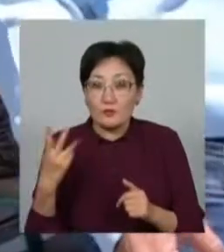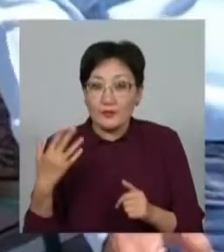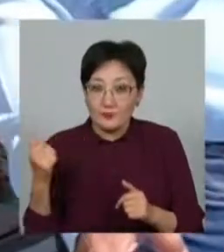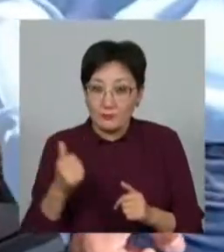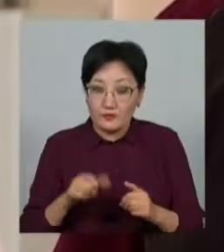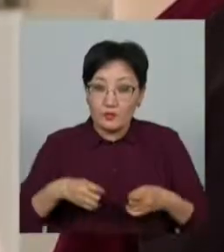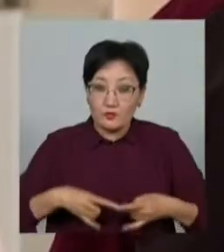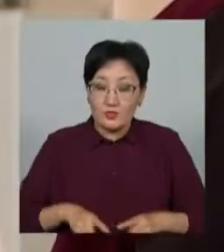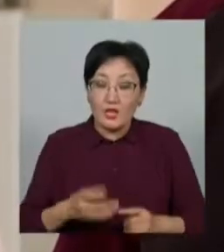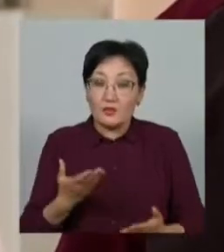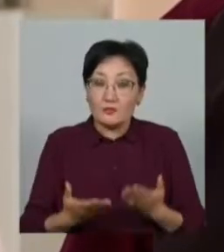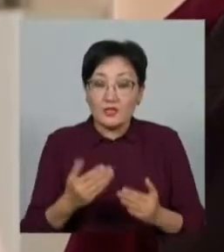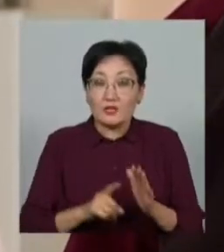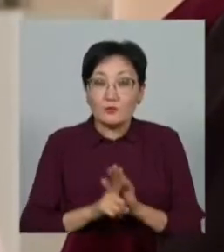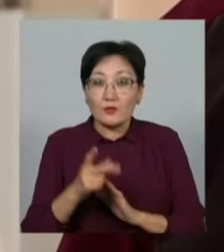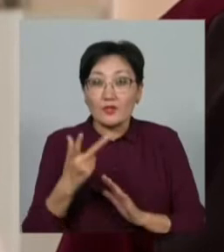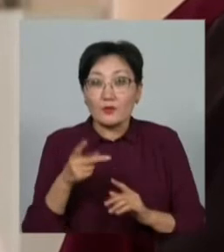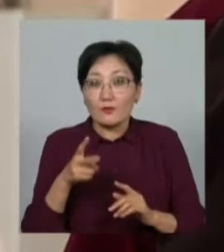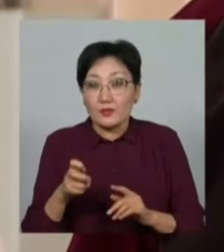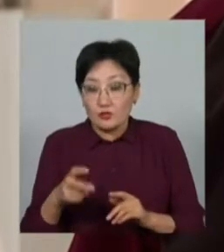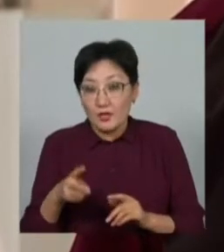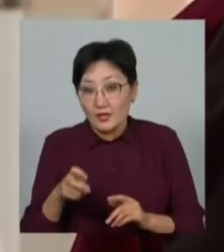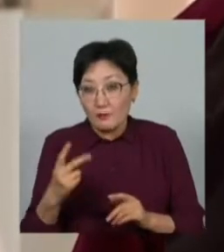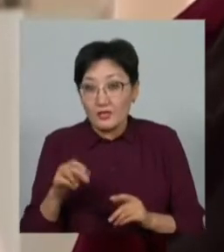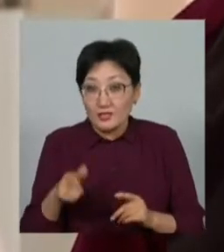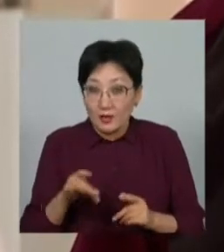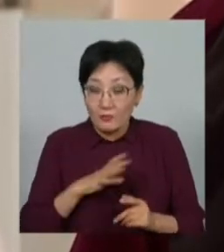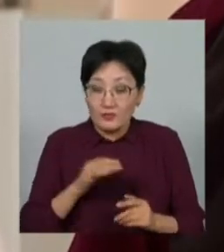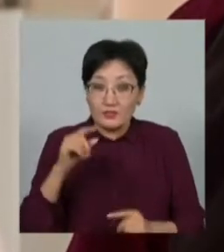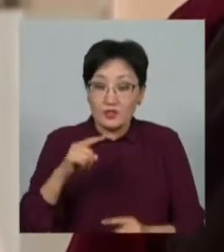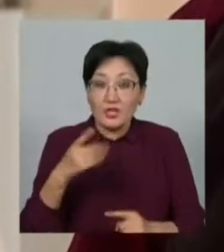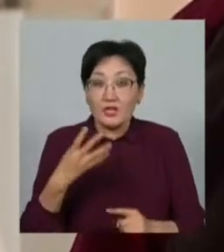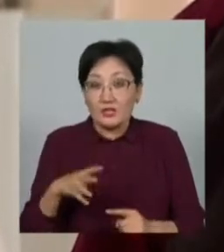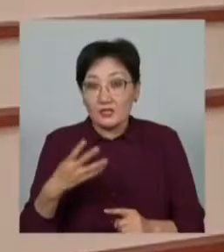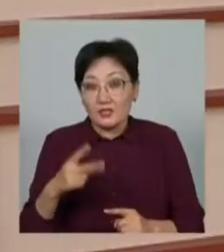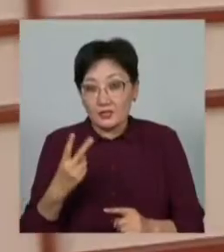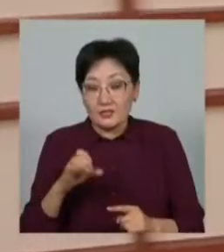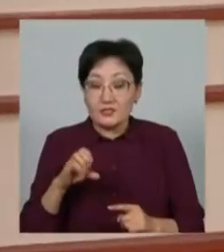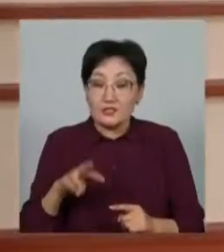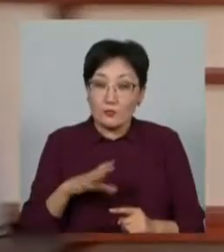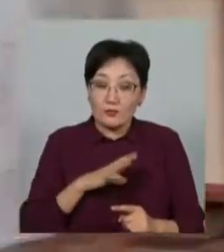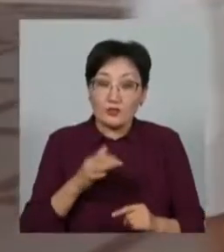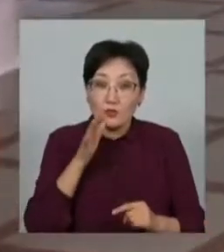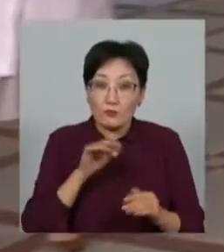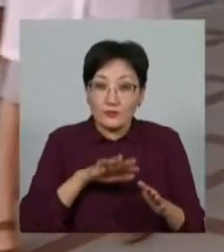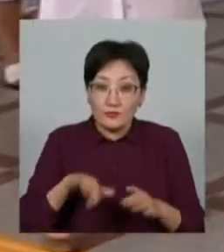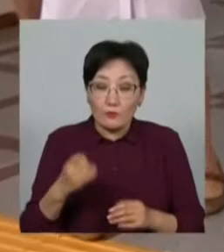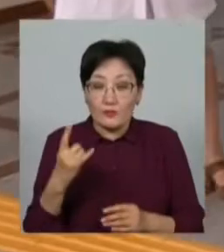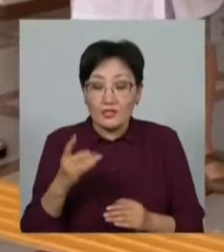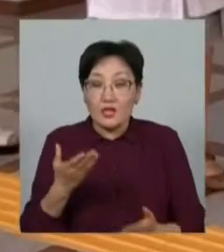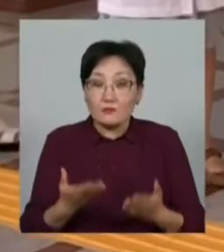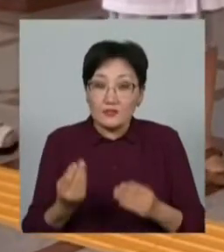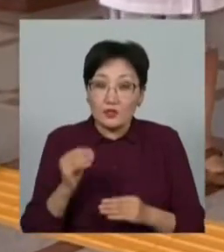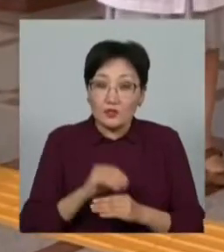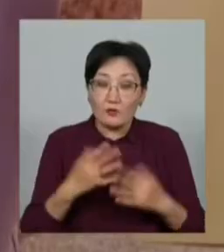өмірге келген олардың салмағы алғашында 2000-2200 грамм. Бойлары 40-42 сантиметр болған. Уақыт өте нәрестелер салмақ